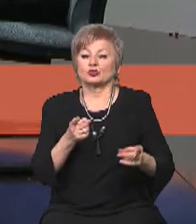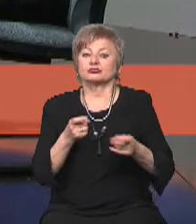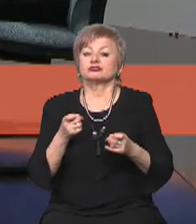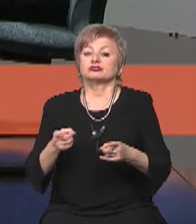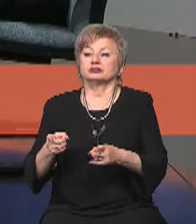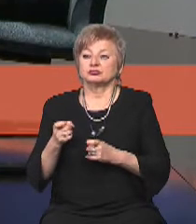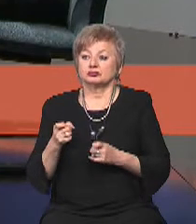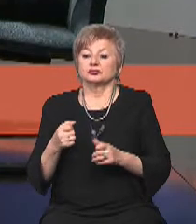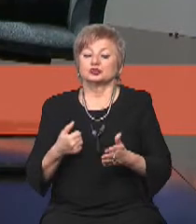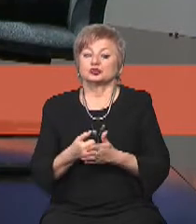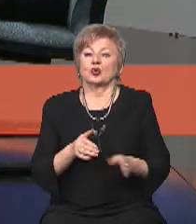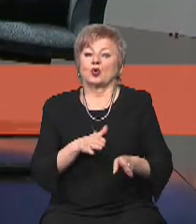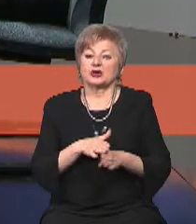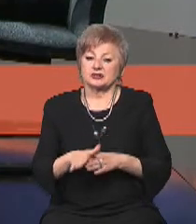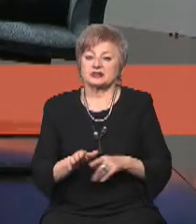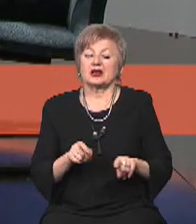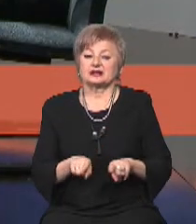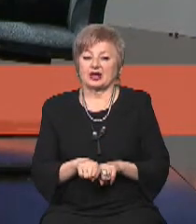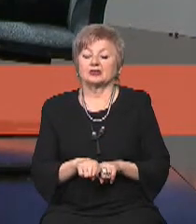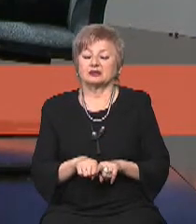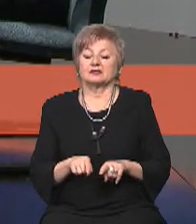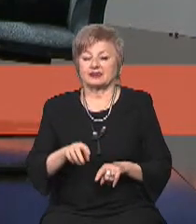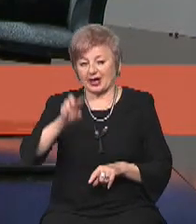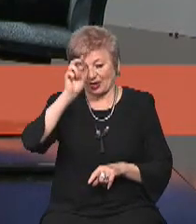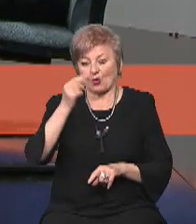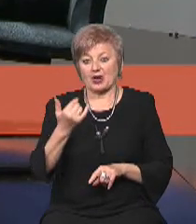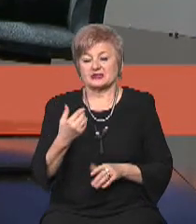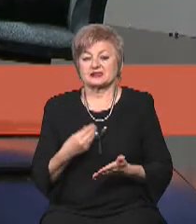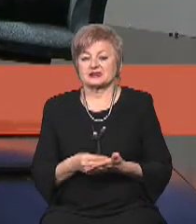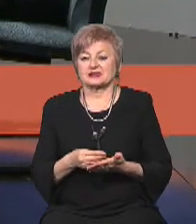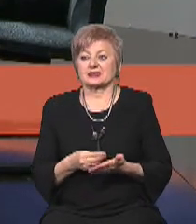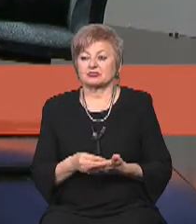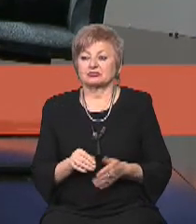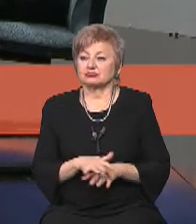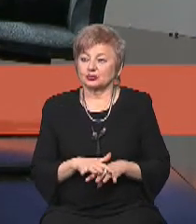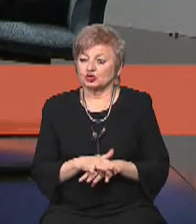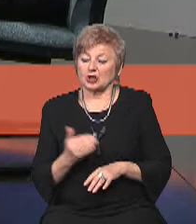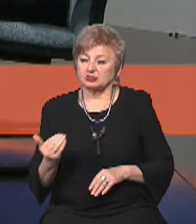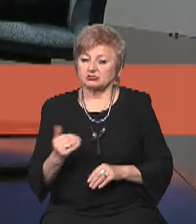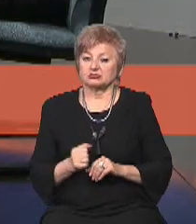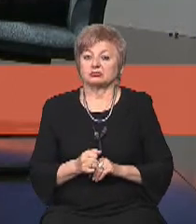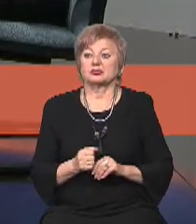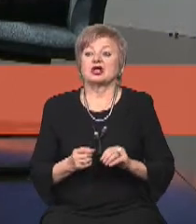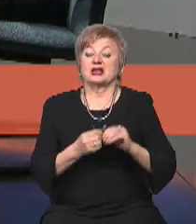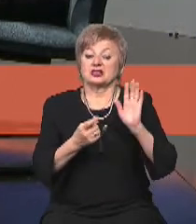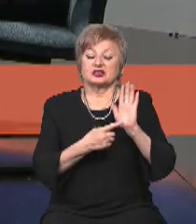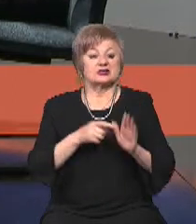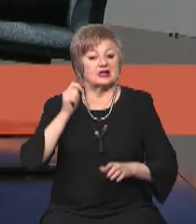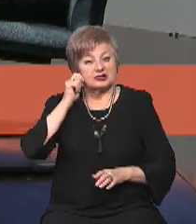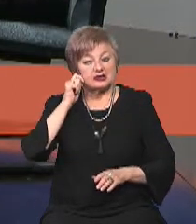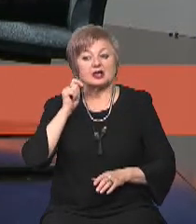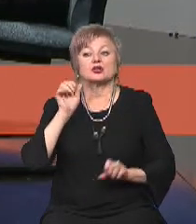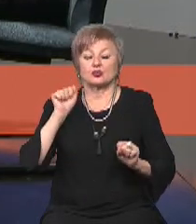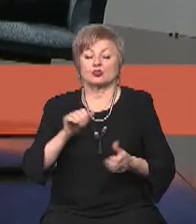до реалізації громадського бюджету, до такого інструменту демократії. І з 16 років можна